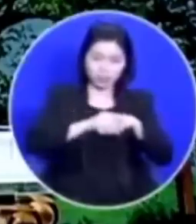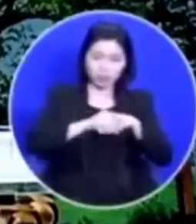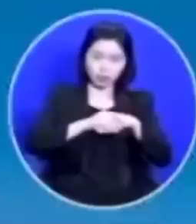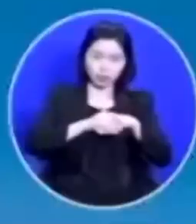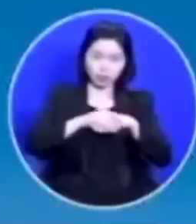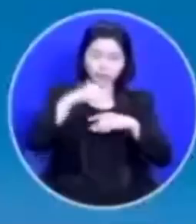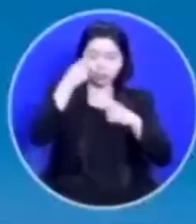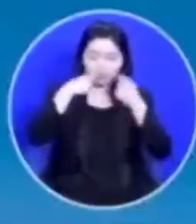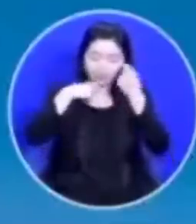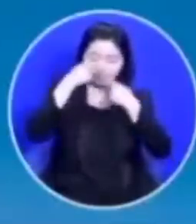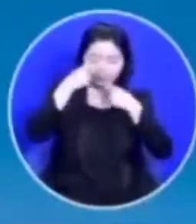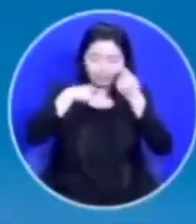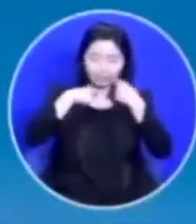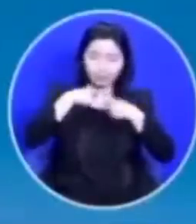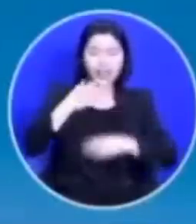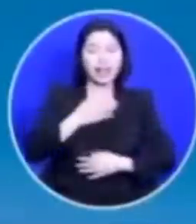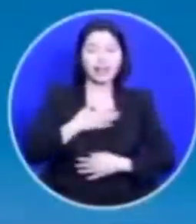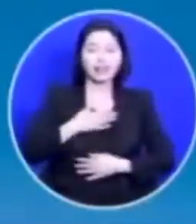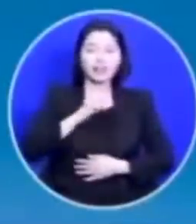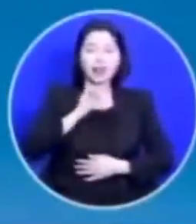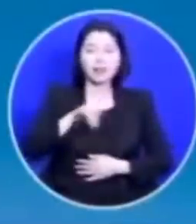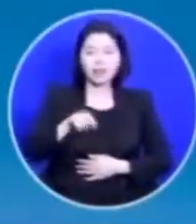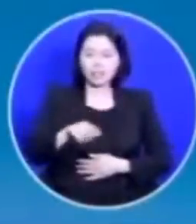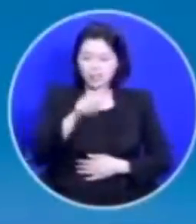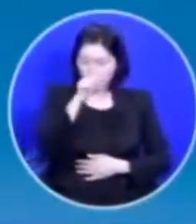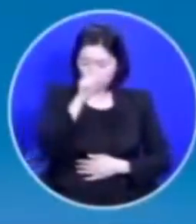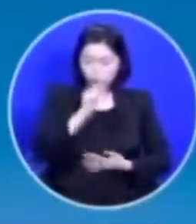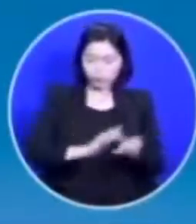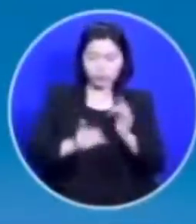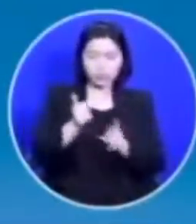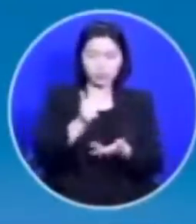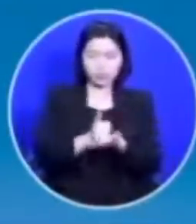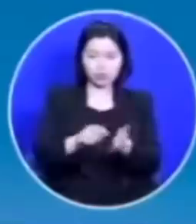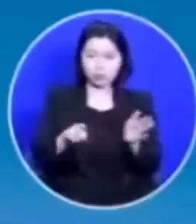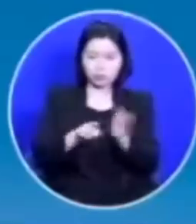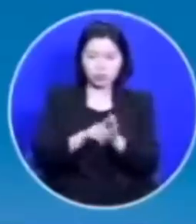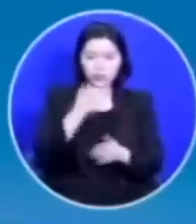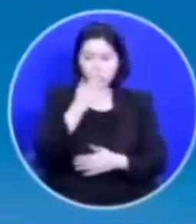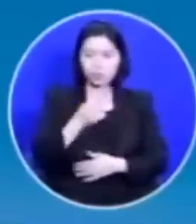눈에 눈물을 흘리면서 나만이 좋은 예수님 믿을 순 없잖아